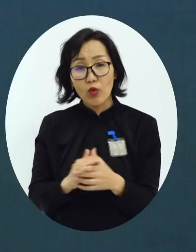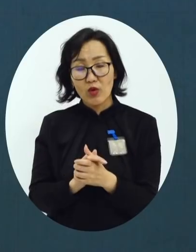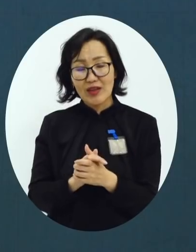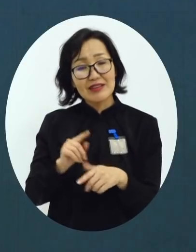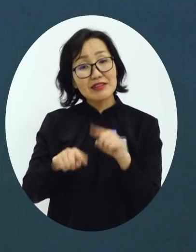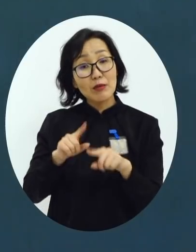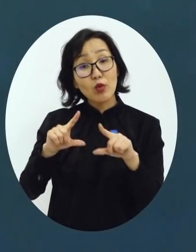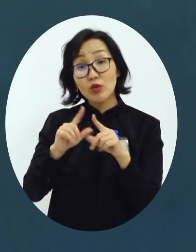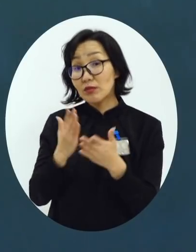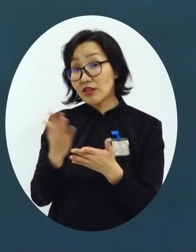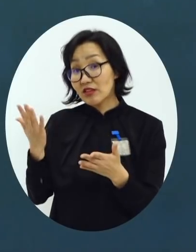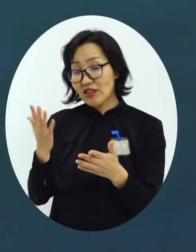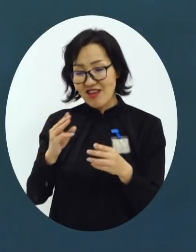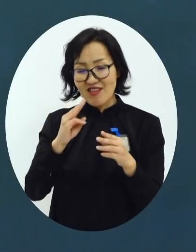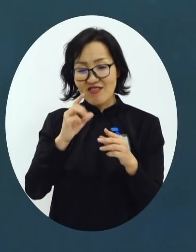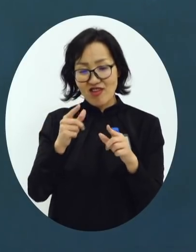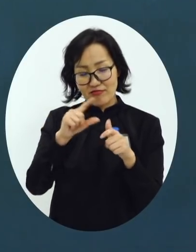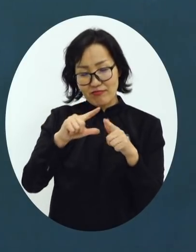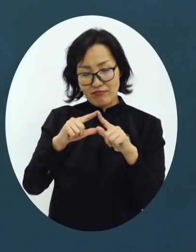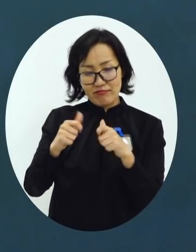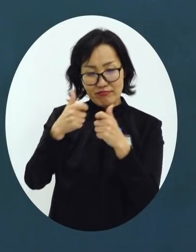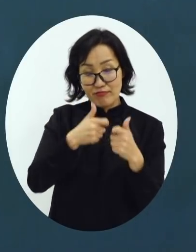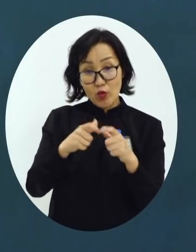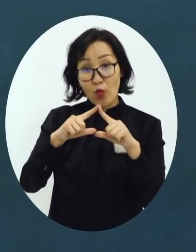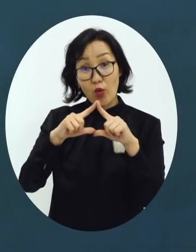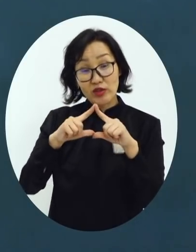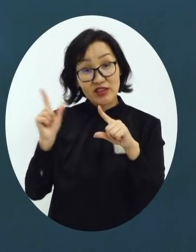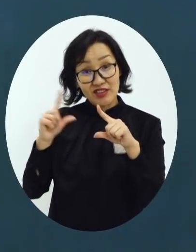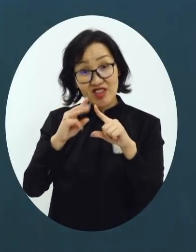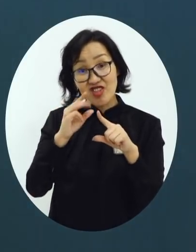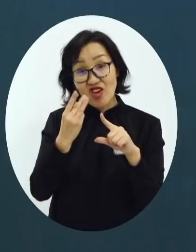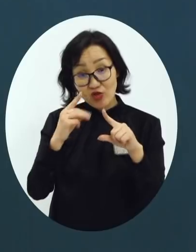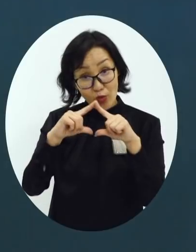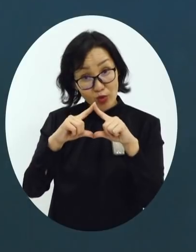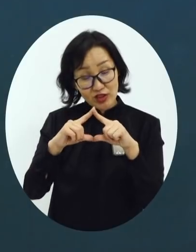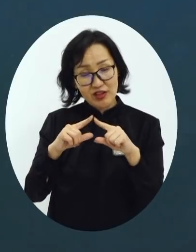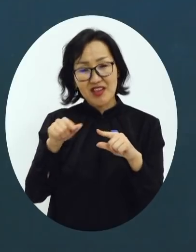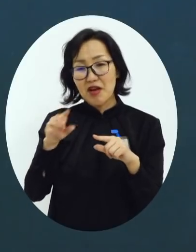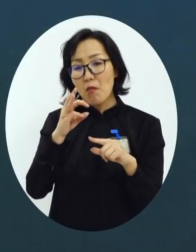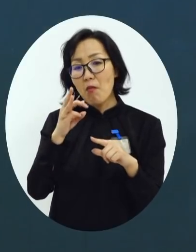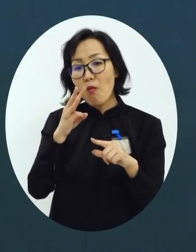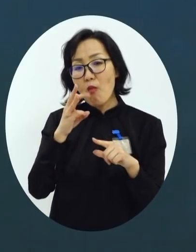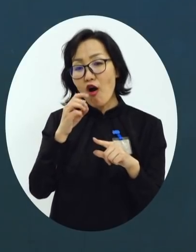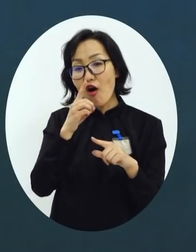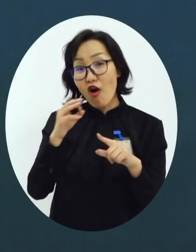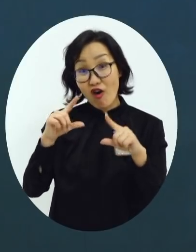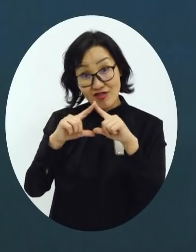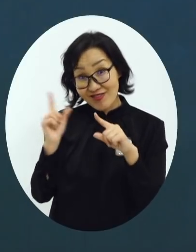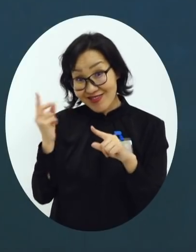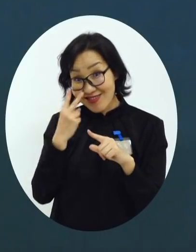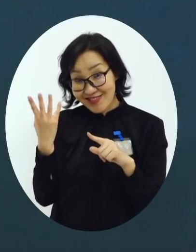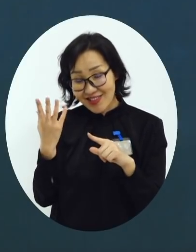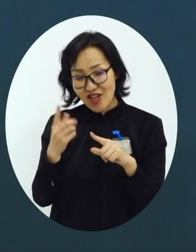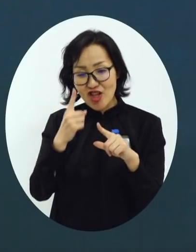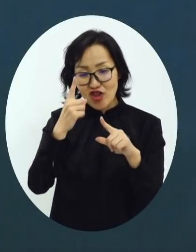За энэ ямар гурвалж юм бэлээ? Тэгш өнцөгт гурвалж юм байна. А энд ямар өнцөг үүслээ? Мохоо өнцөг үүссэн. Тэгвэл